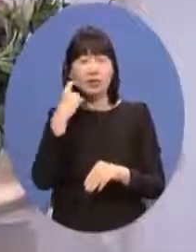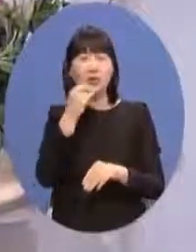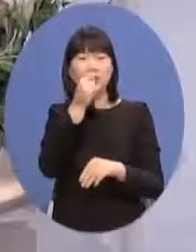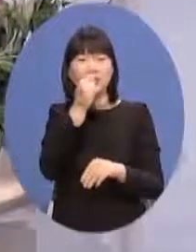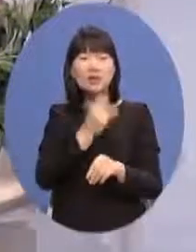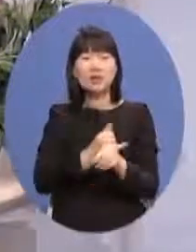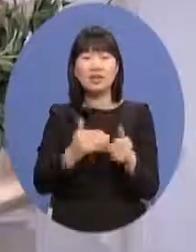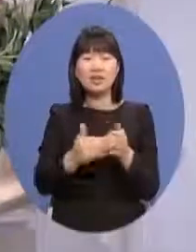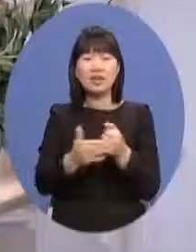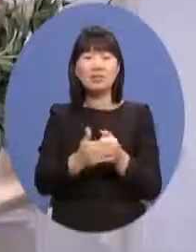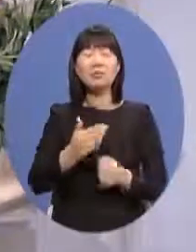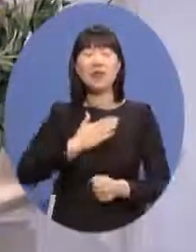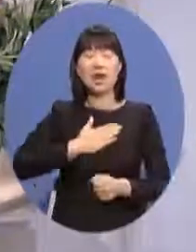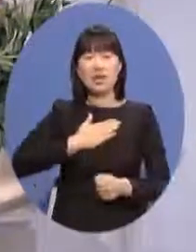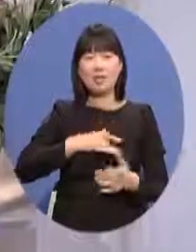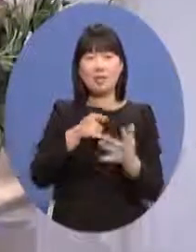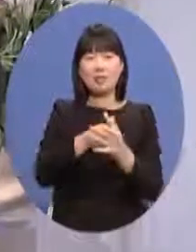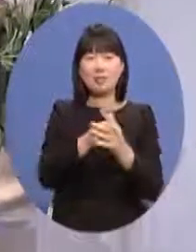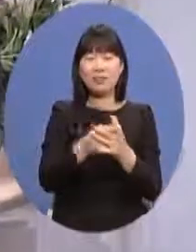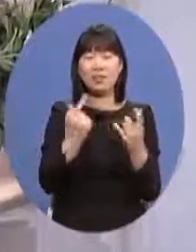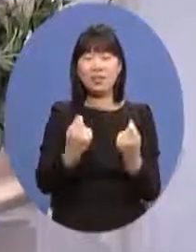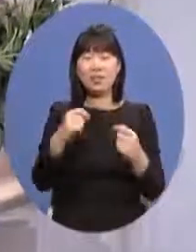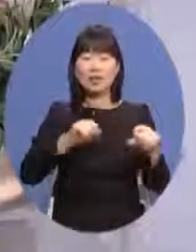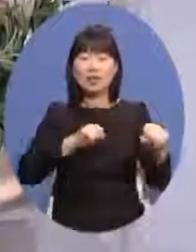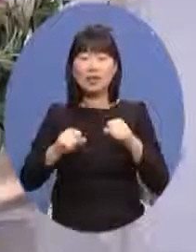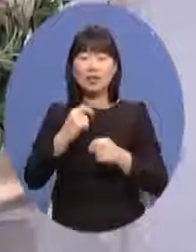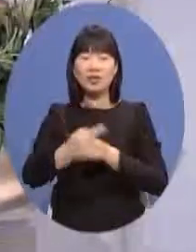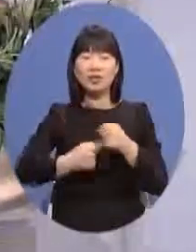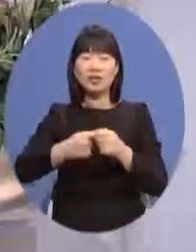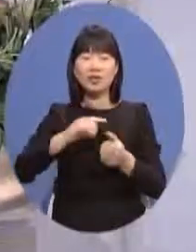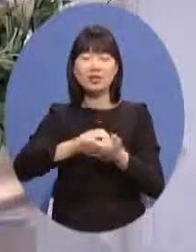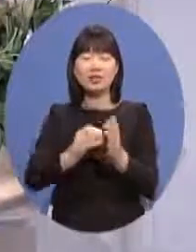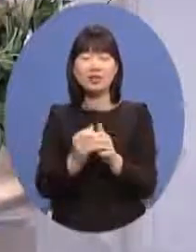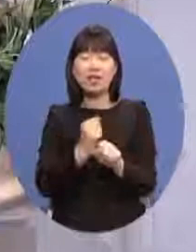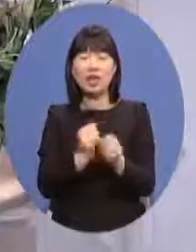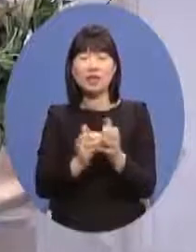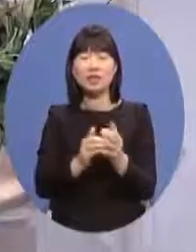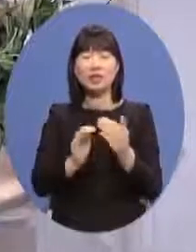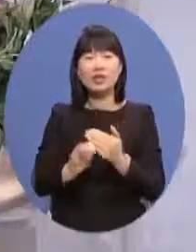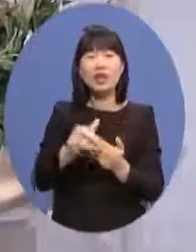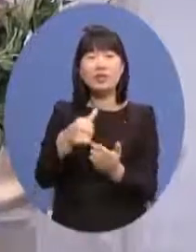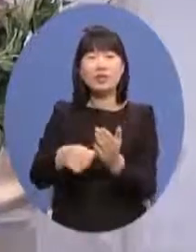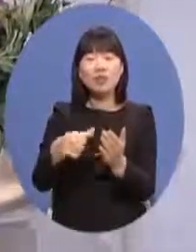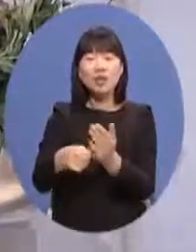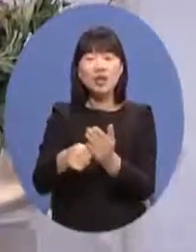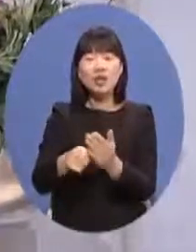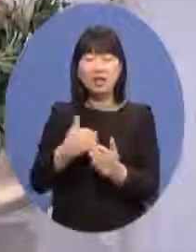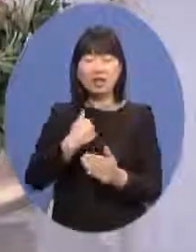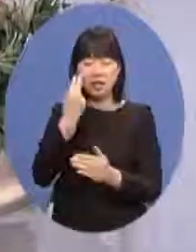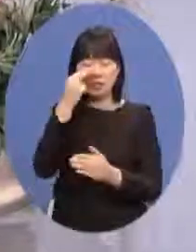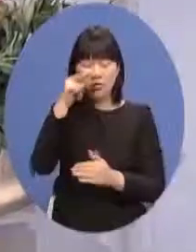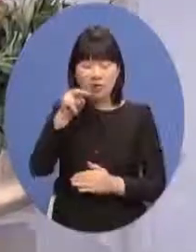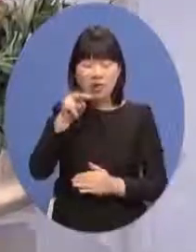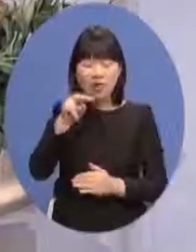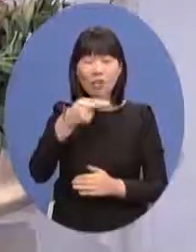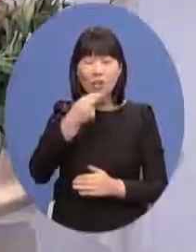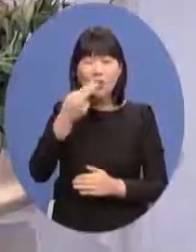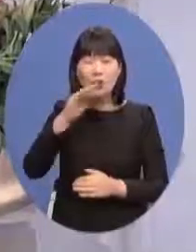이래야 알게 되는 건데 이러한 활동들을 한 1년 정도 해야 아이는 이 물체가 내 눈앞에